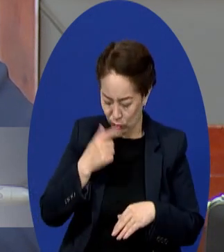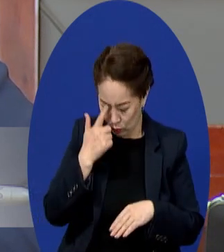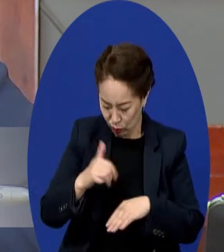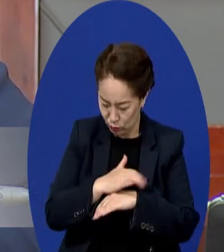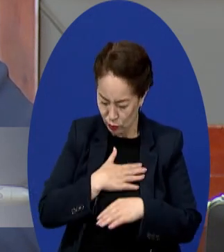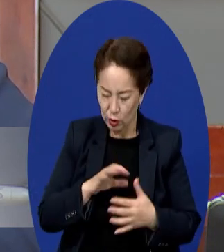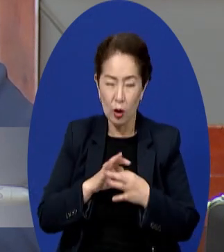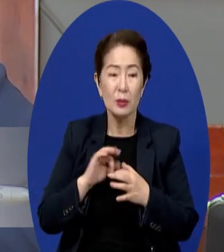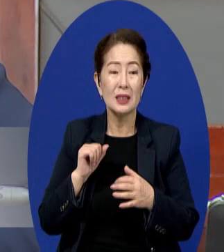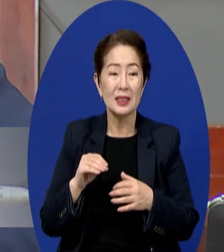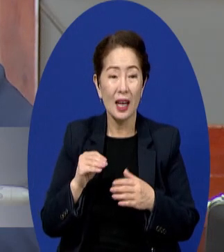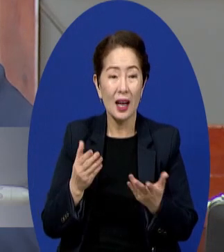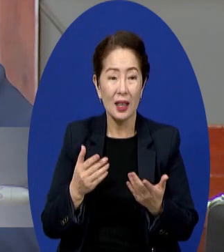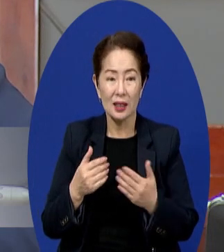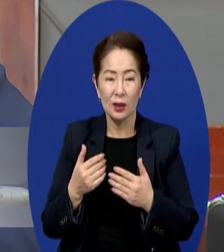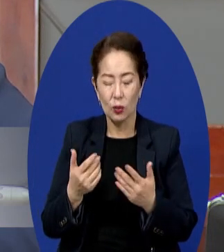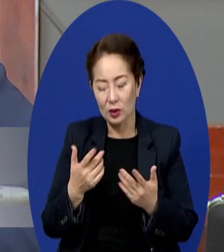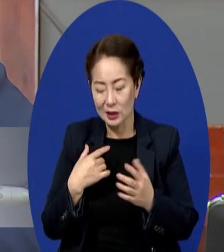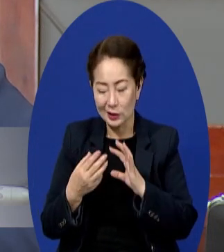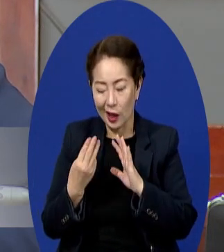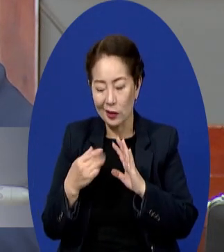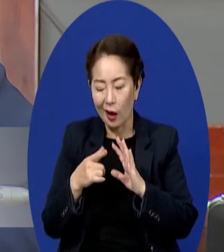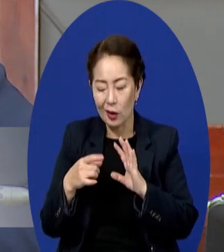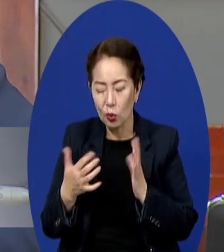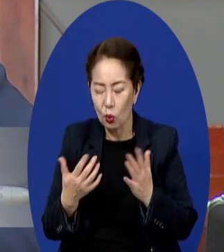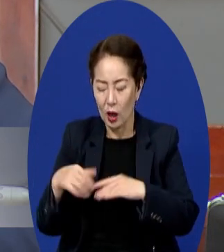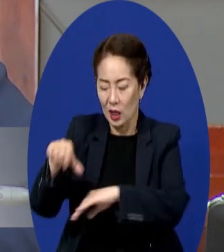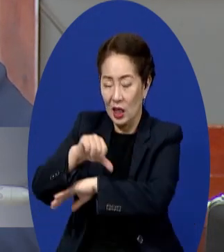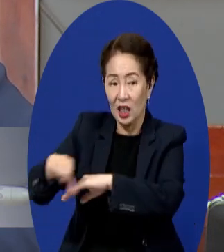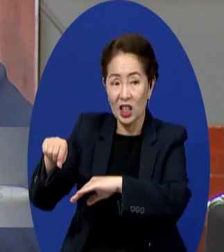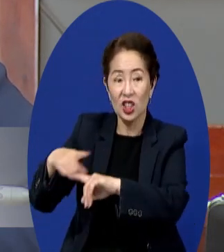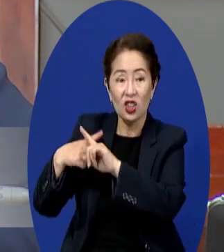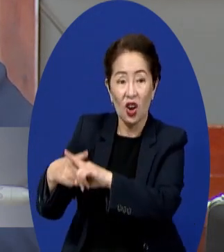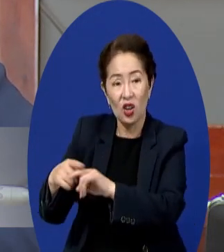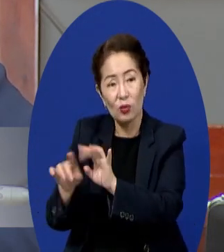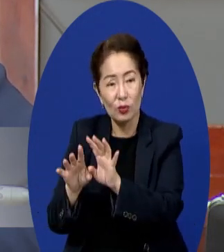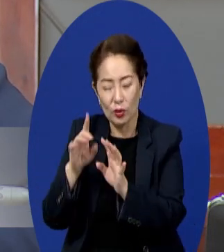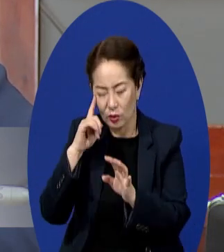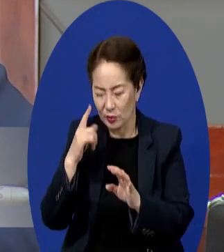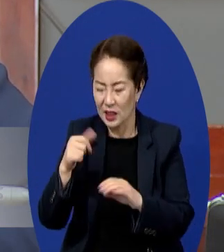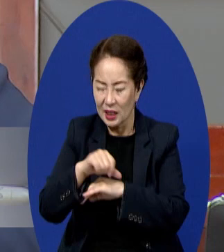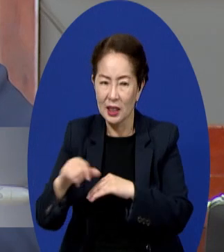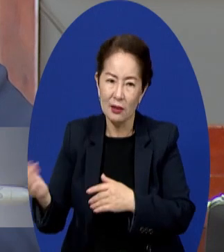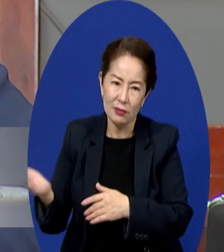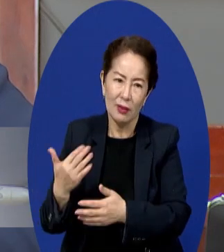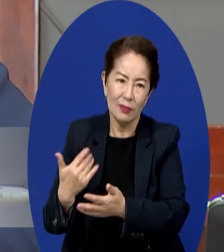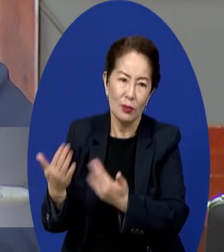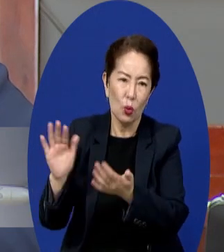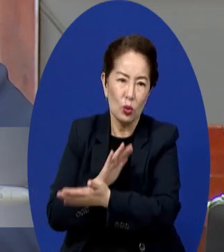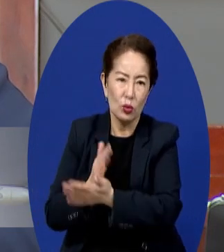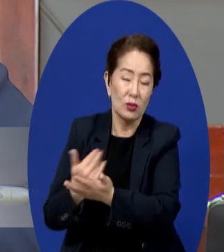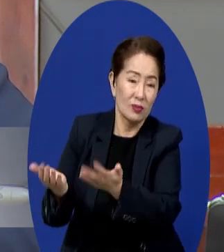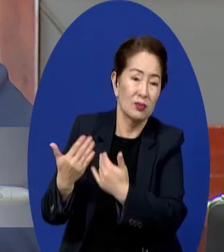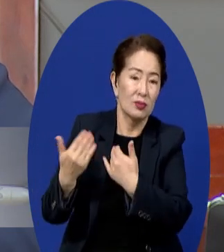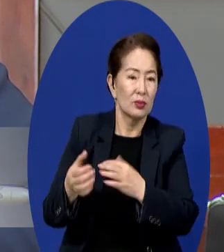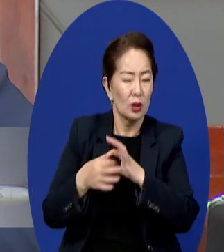одоо хил дээр хийгдэж байгаа 20 цэрийн дэглэмээс шалтгаалсан хил нэвтрүүлэх энэ хурд саадсан эдгээр